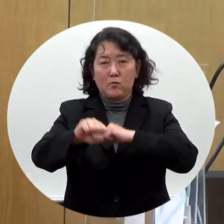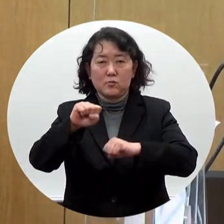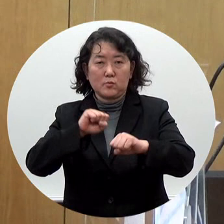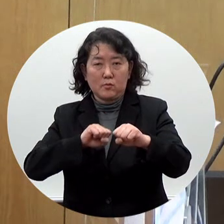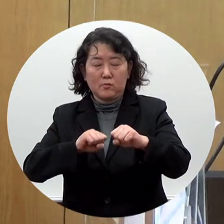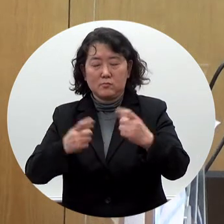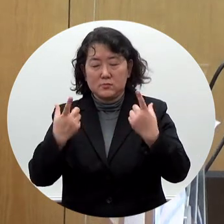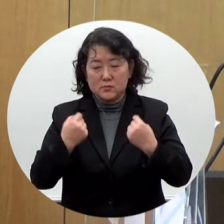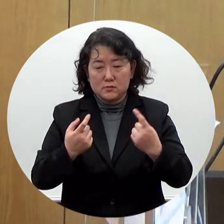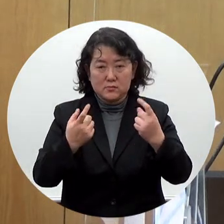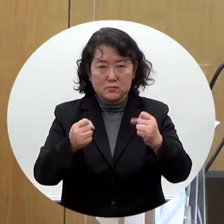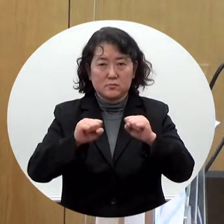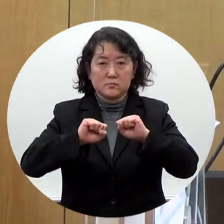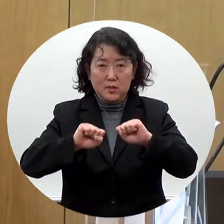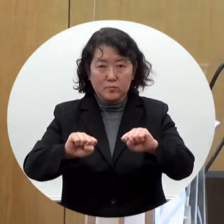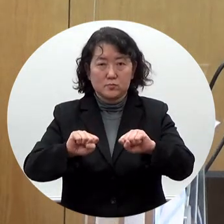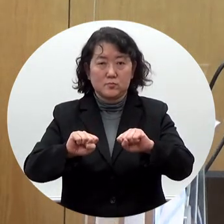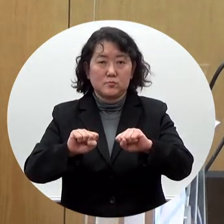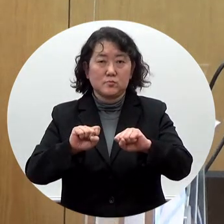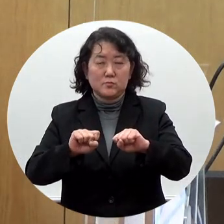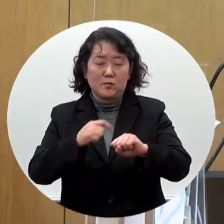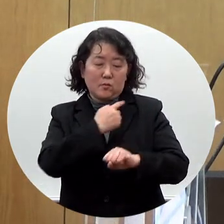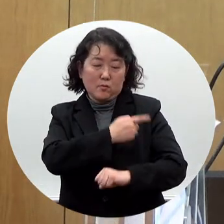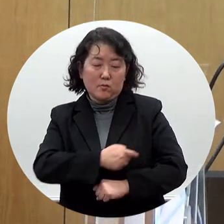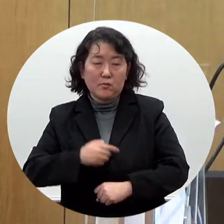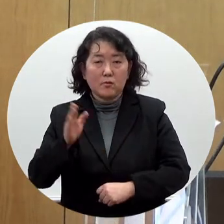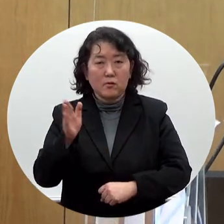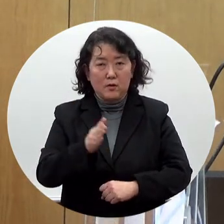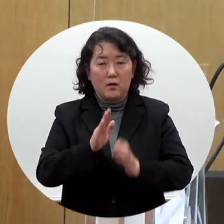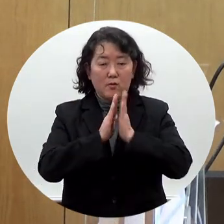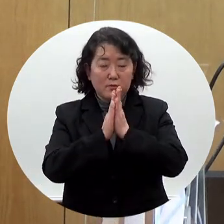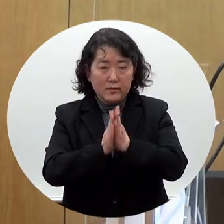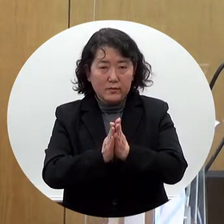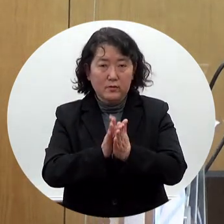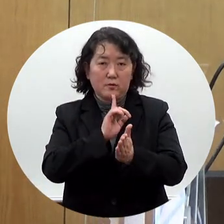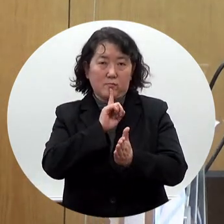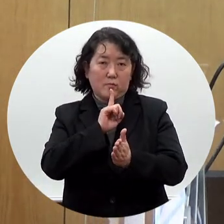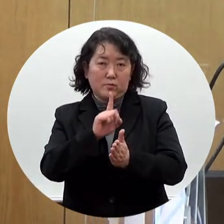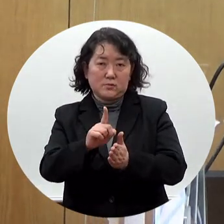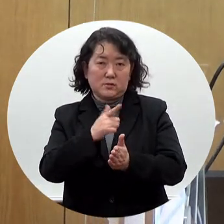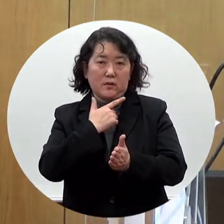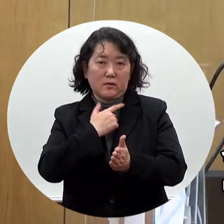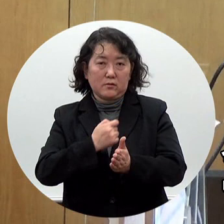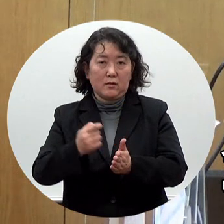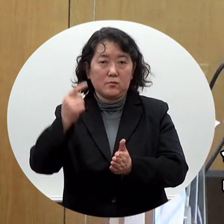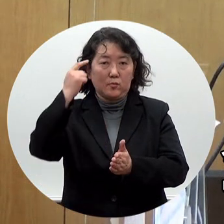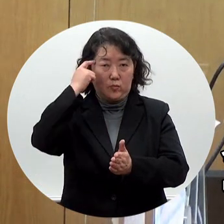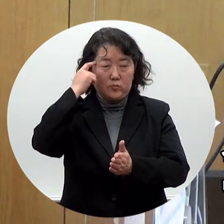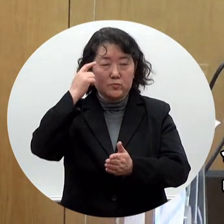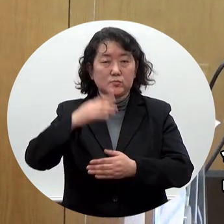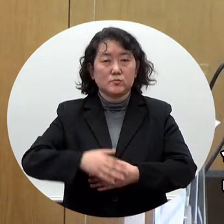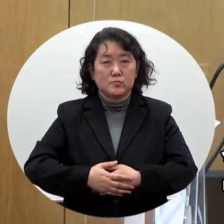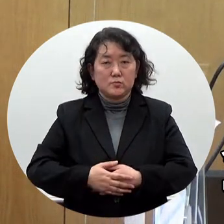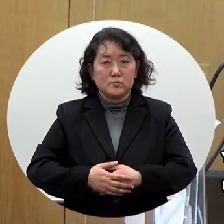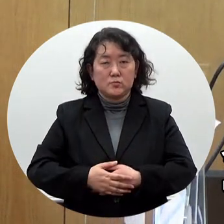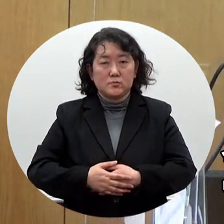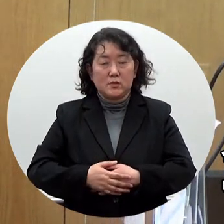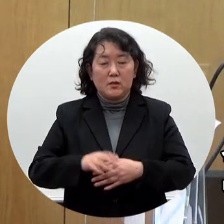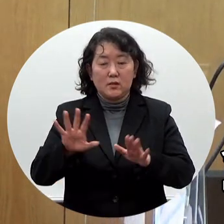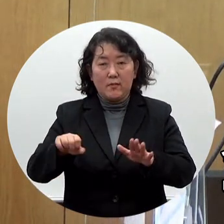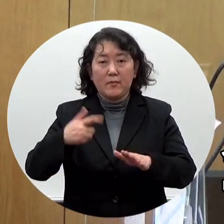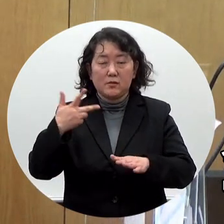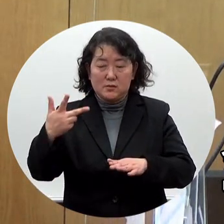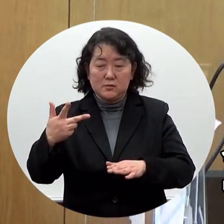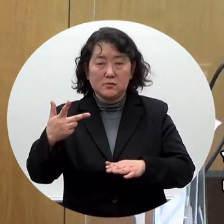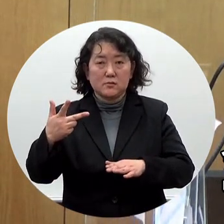していただきますよう心からお願いを申し上げたいというふうに思います。今治市といたし